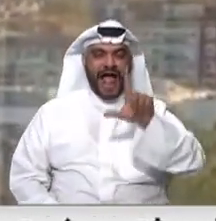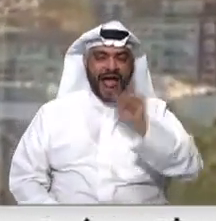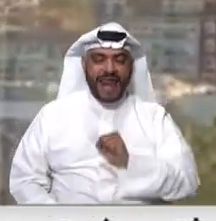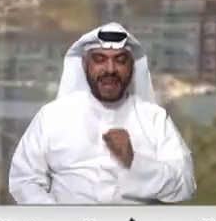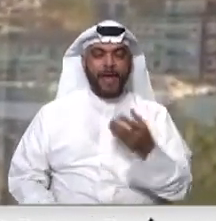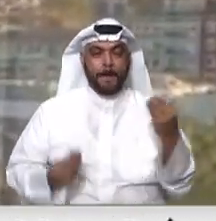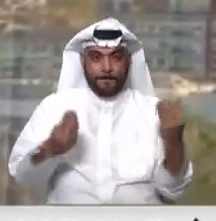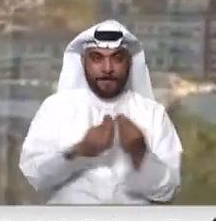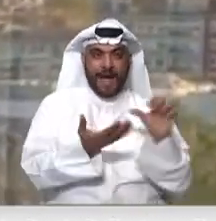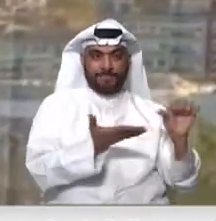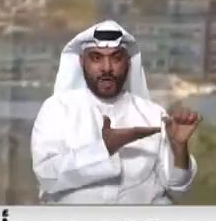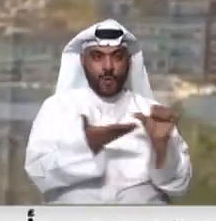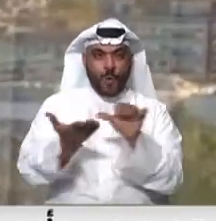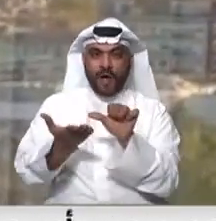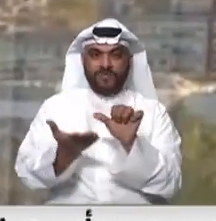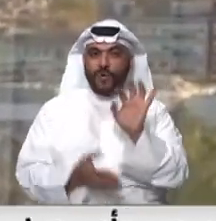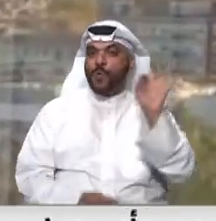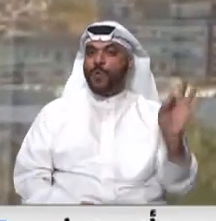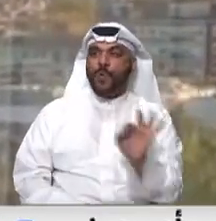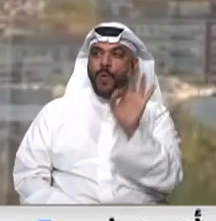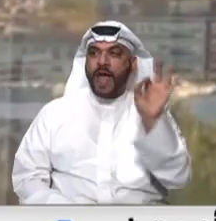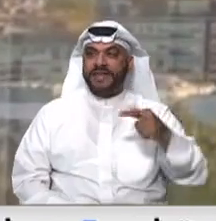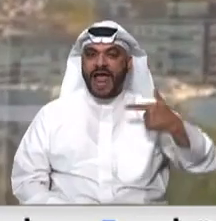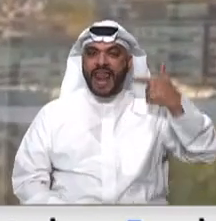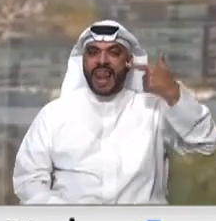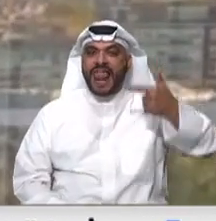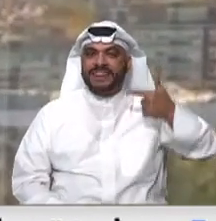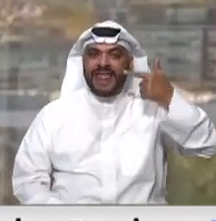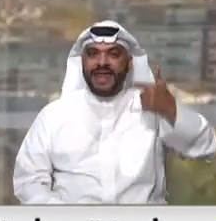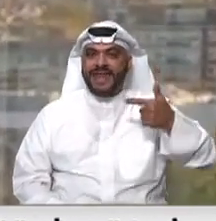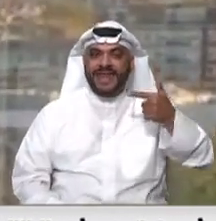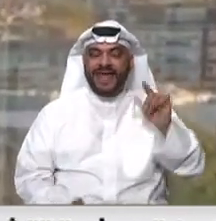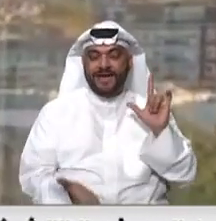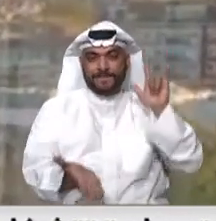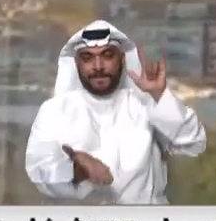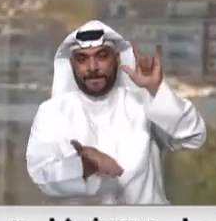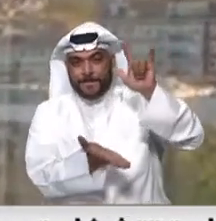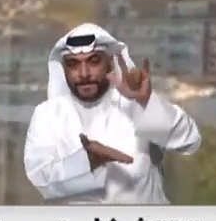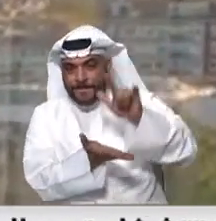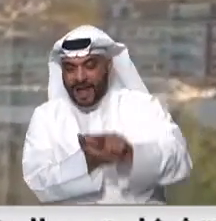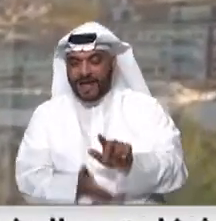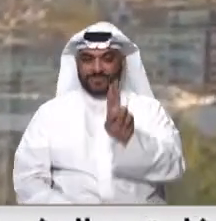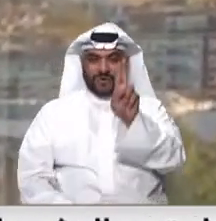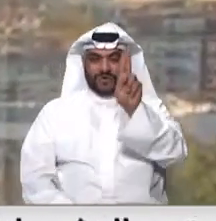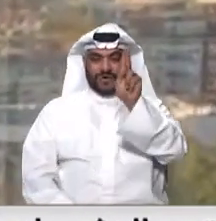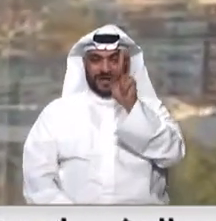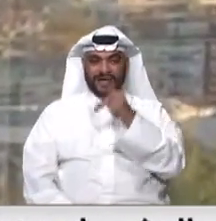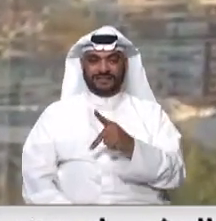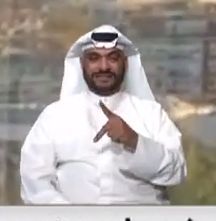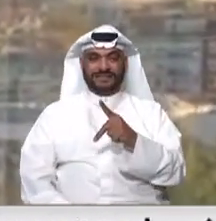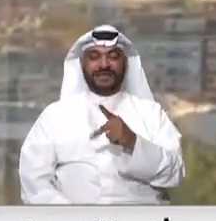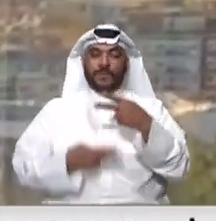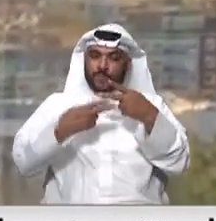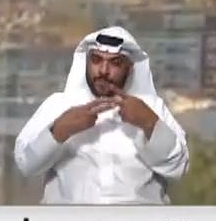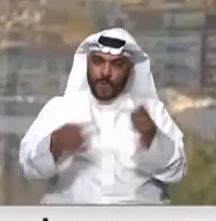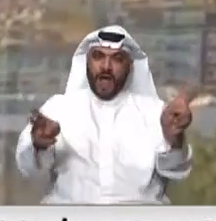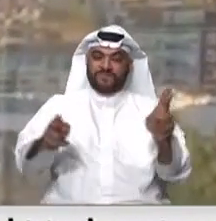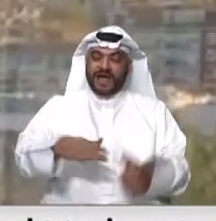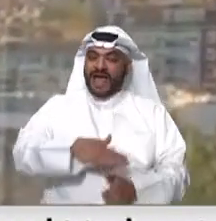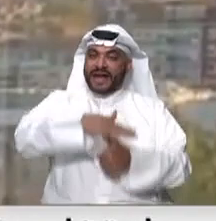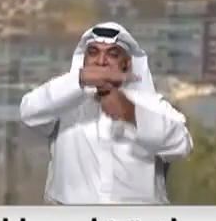والوفد المرافق له عاصمة المملكة المتحدة لندن، تلبية لدعوة من رئيس